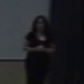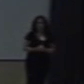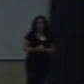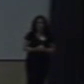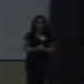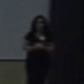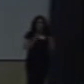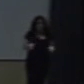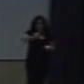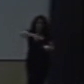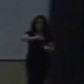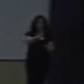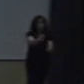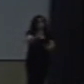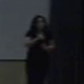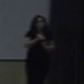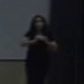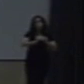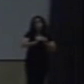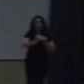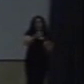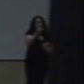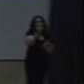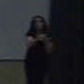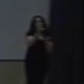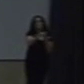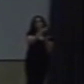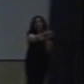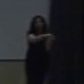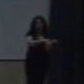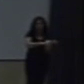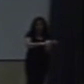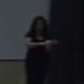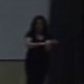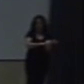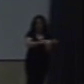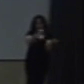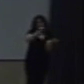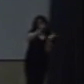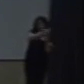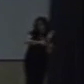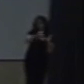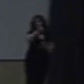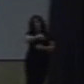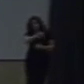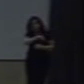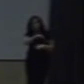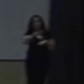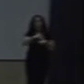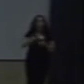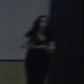en fer un manifest d'uns mínims que hem d'acceptar els professionals i les empreses per